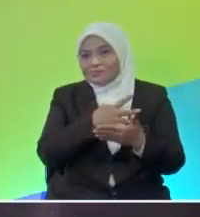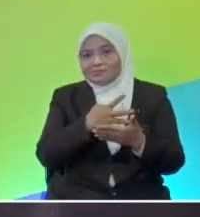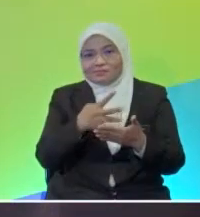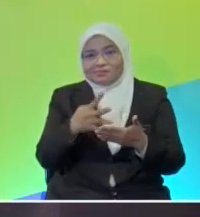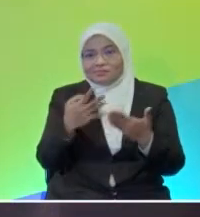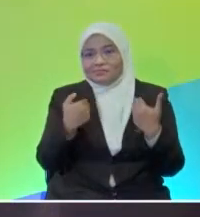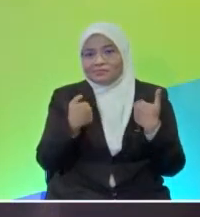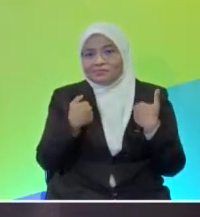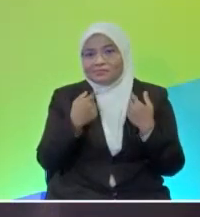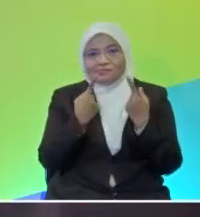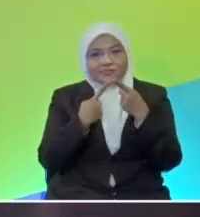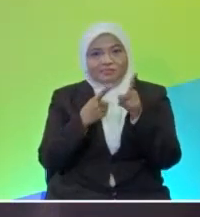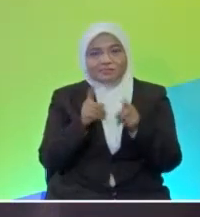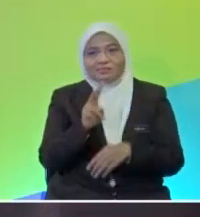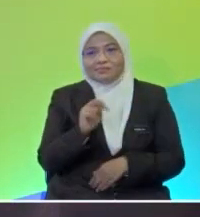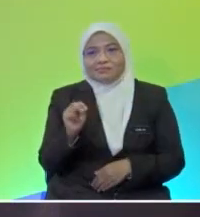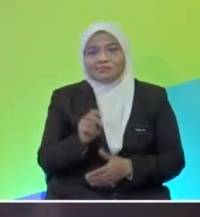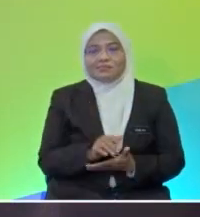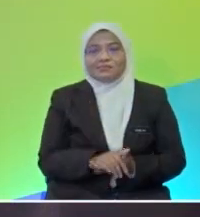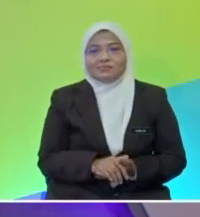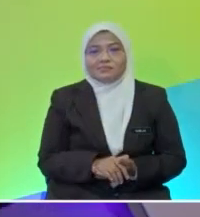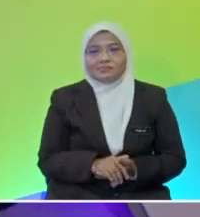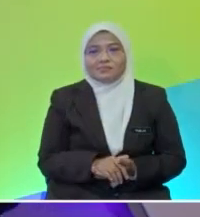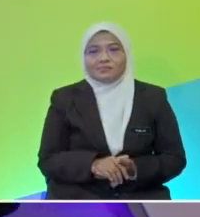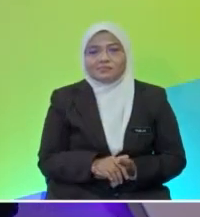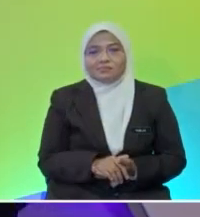memang gunting Pilo punya rumah tidak tahu undang-undang